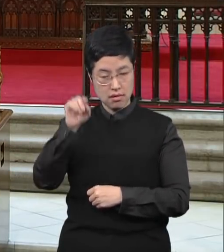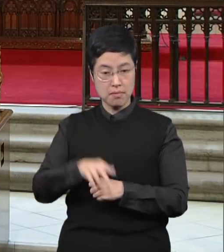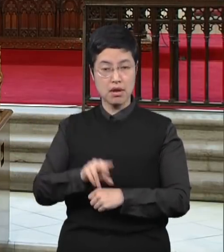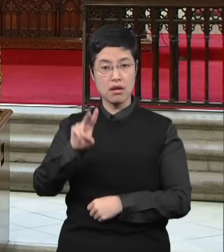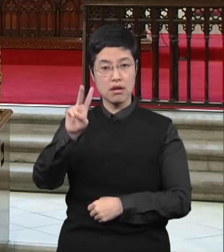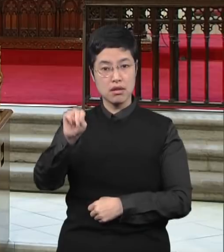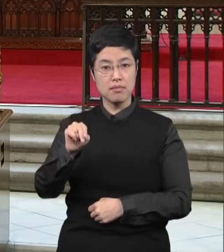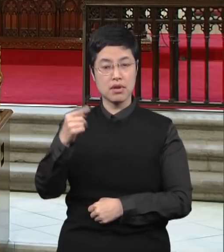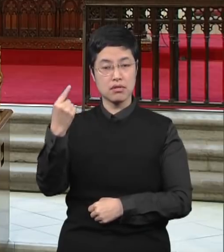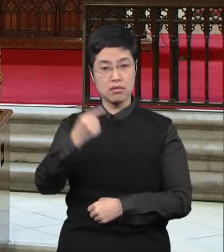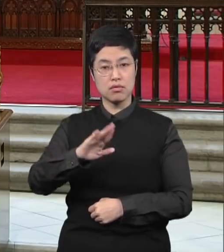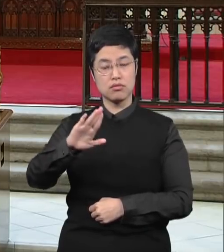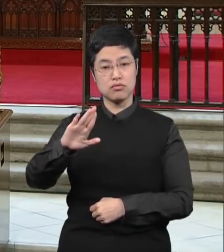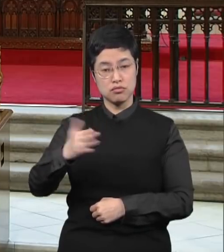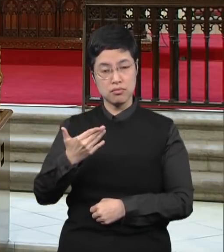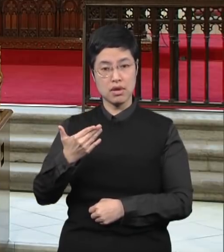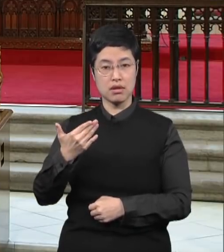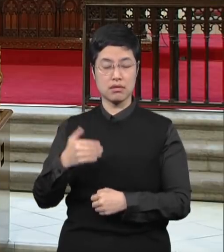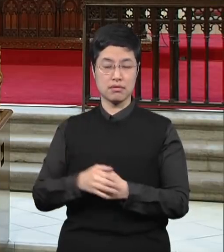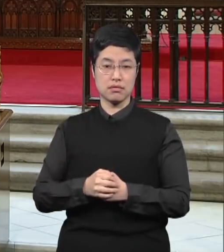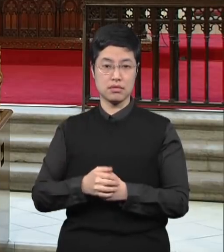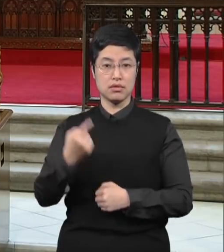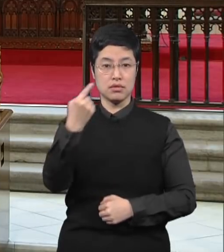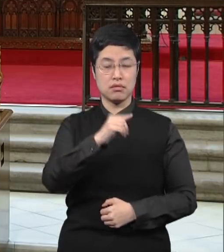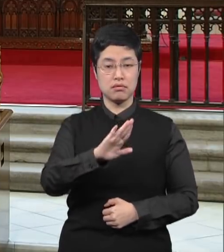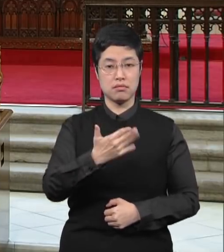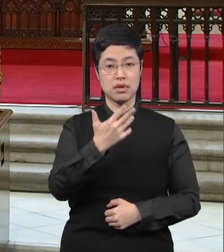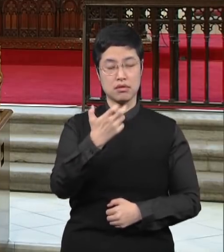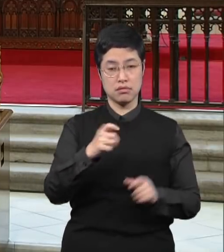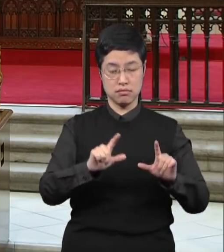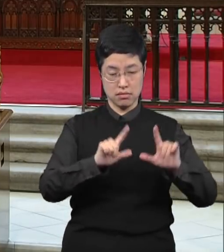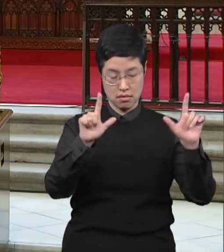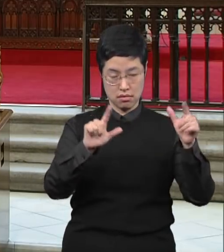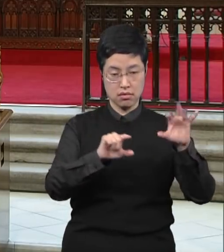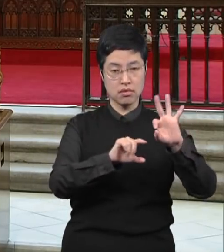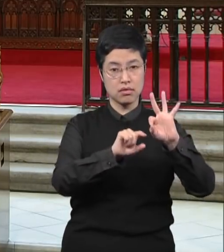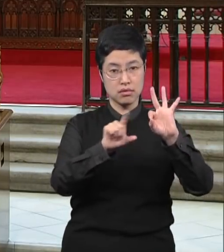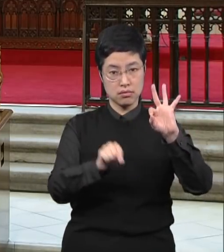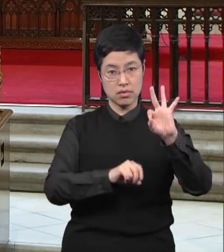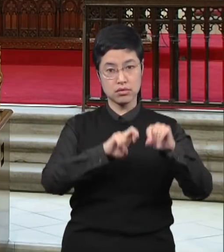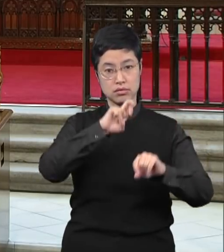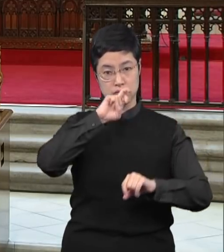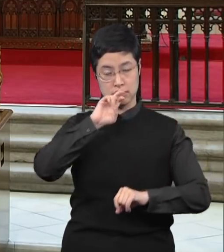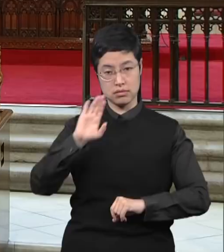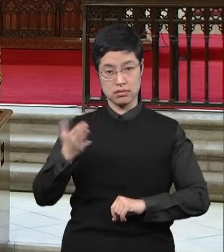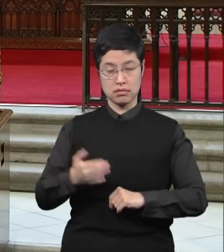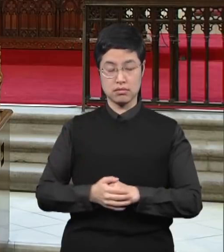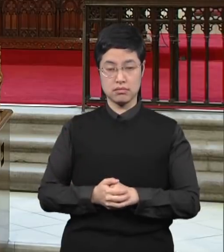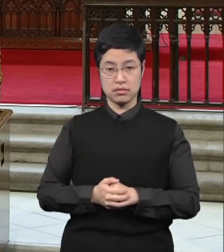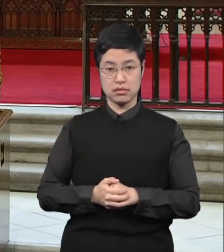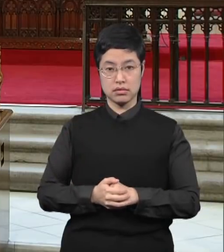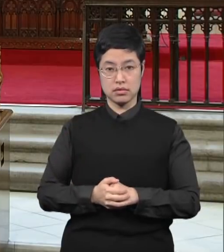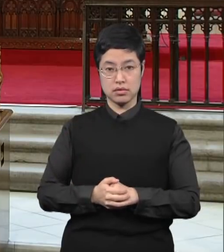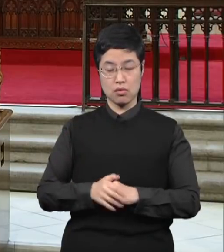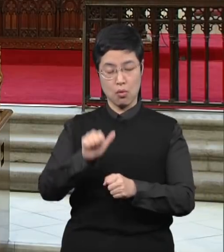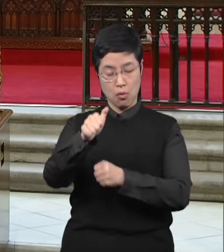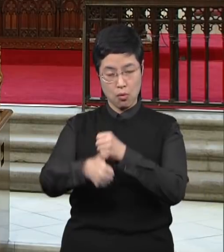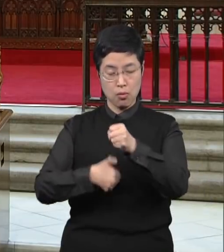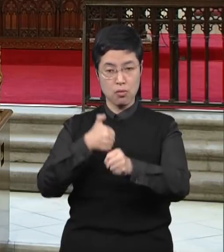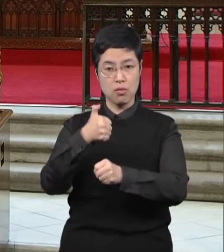21,956일을 그리고 1970년 10월 주교품을 받으시고